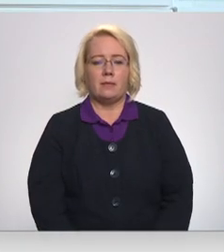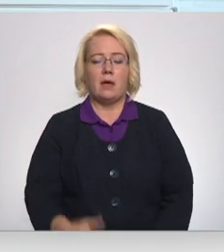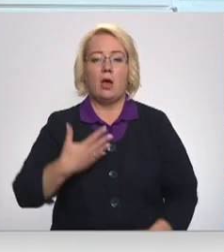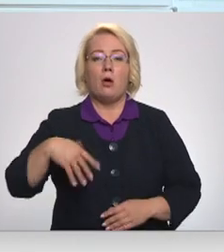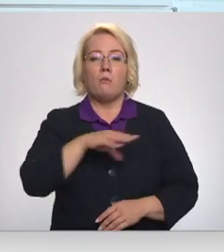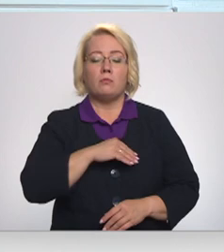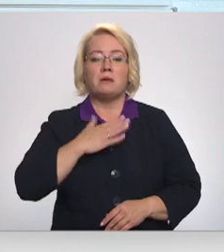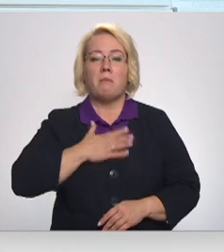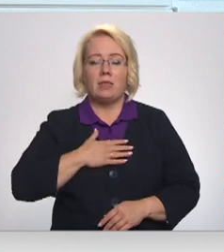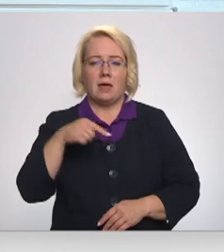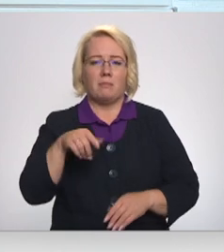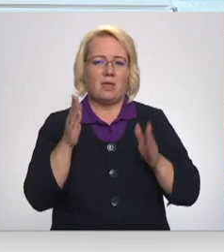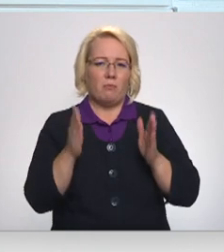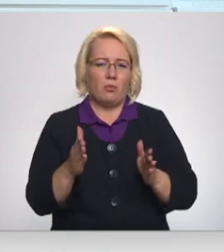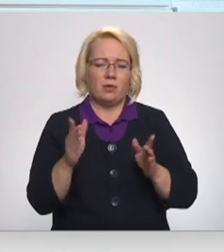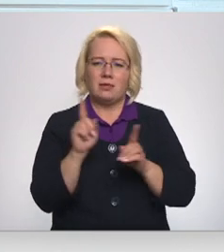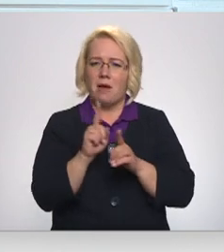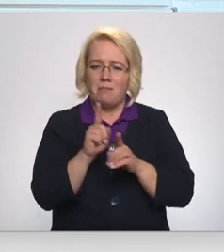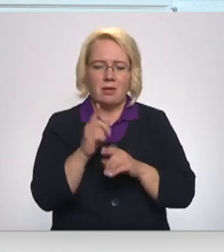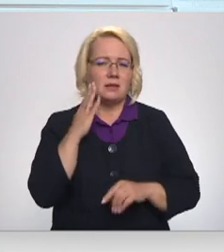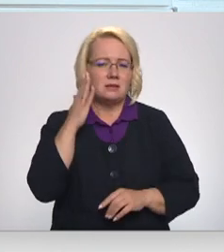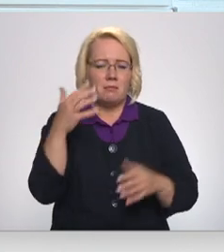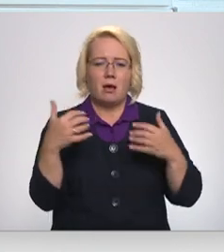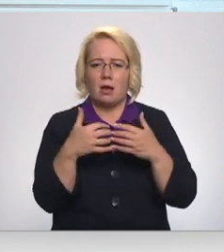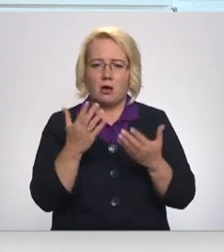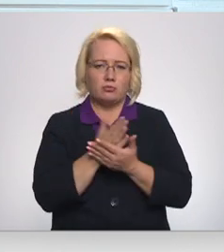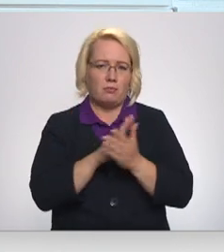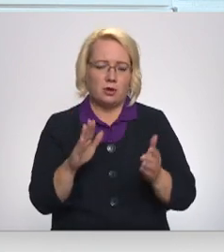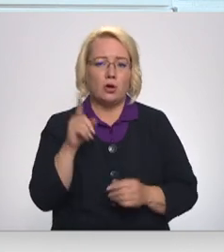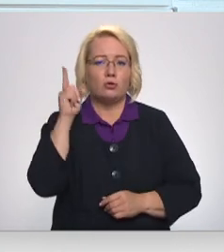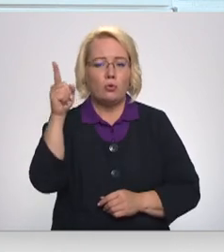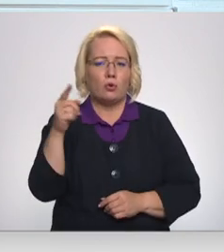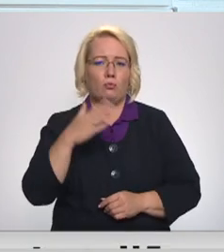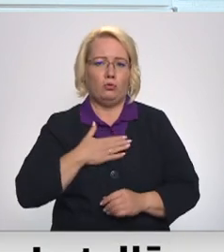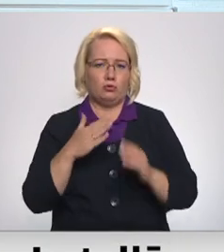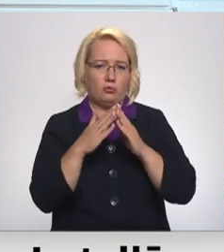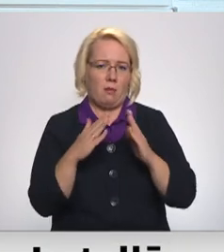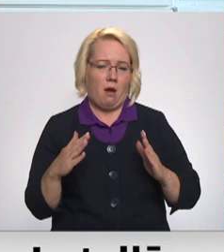Mums ir patīkami te būt, bet vienalga ceram, ka karš beigsies. Tur ir mūsu mājas.